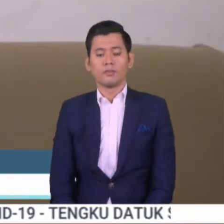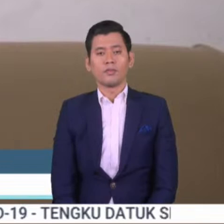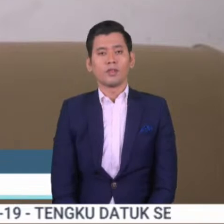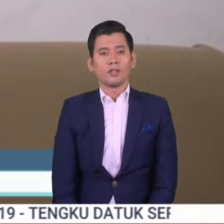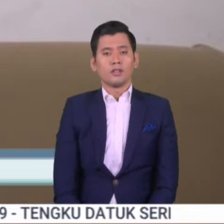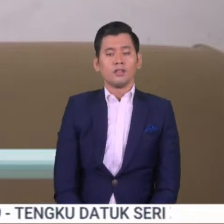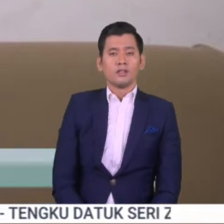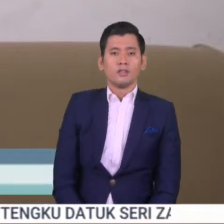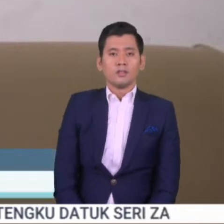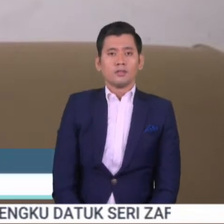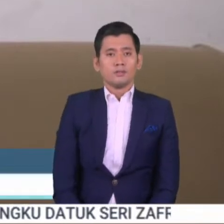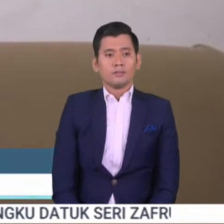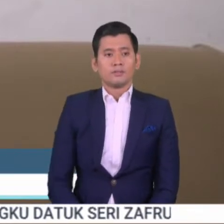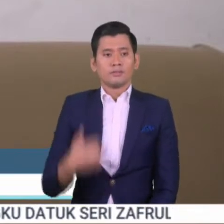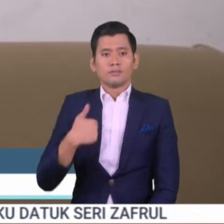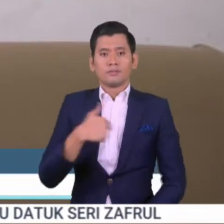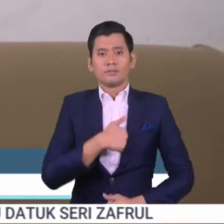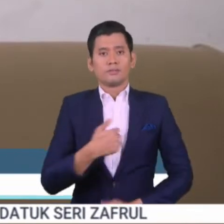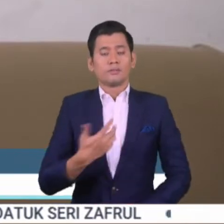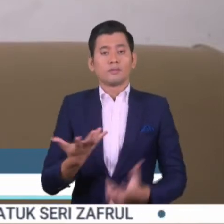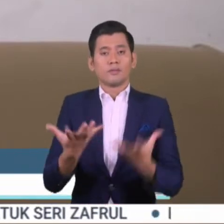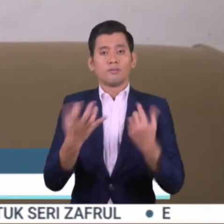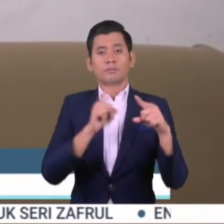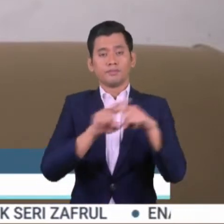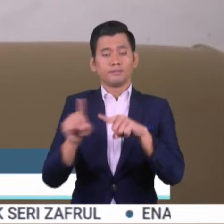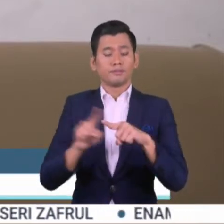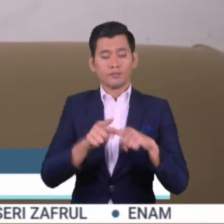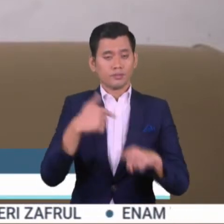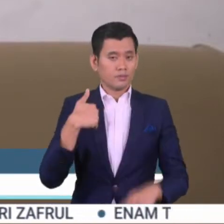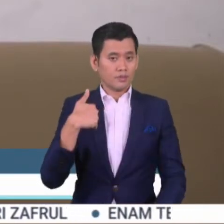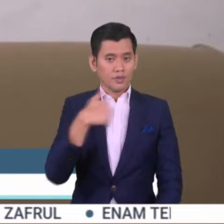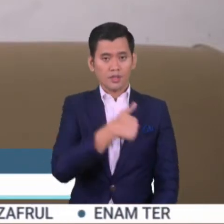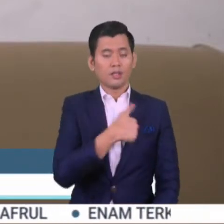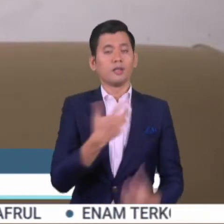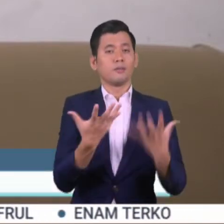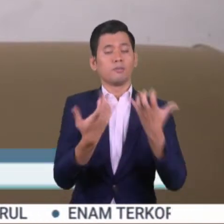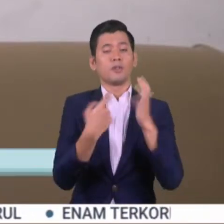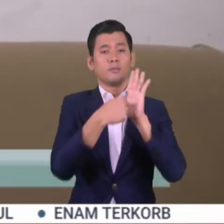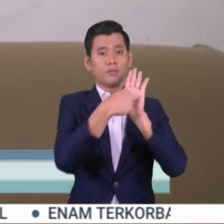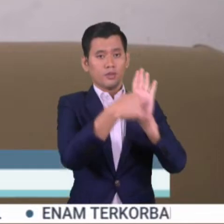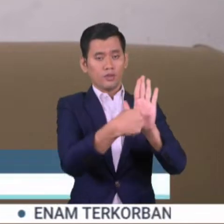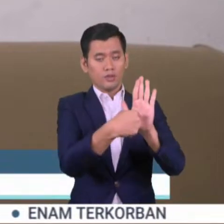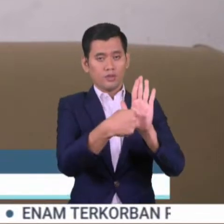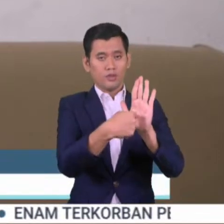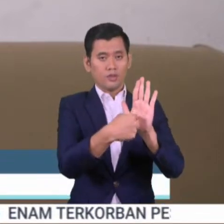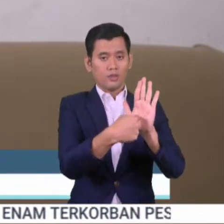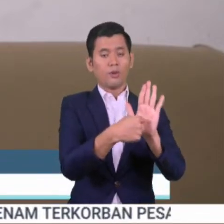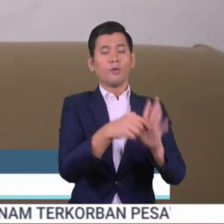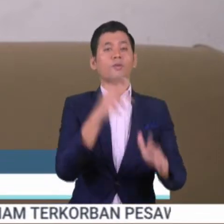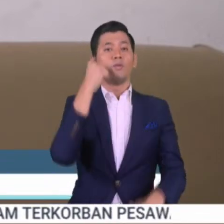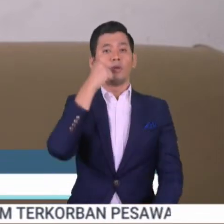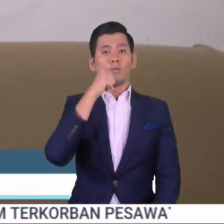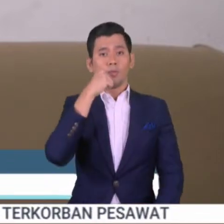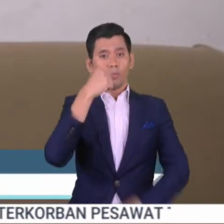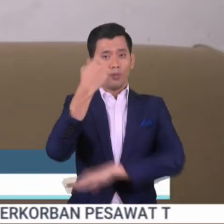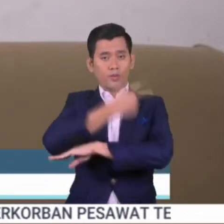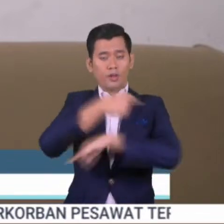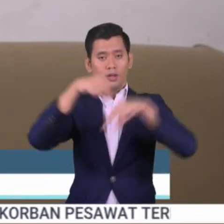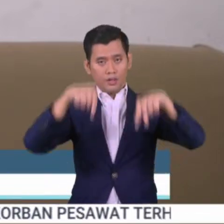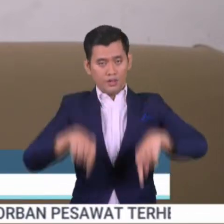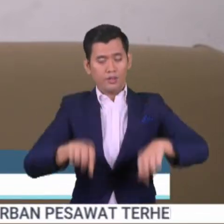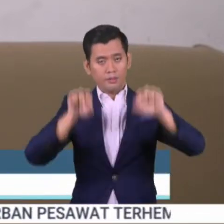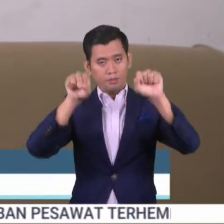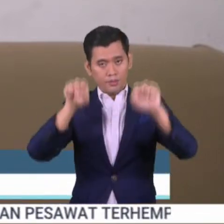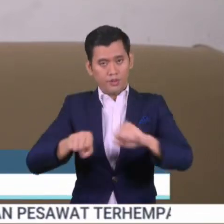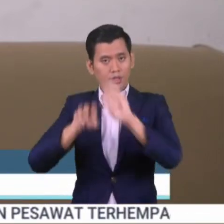Jadi kita nak mempelbagaikan kerana kita nak menunjukkan kredibiliti wanita hari ini sangat berdaya